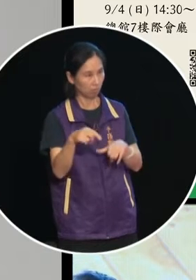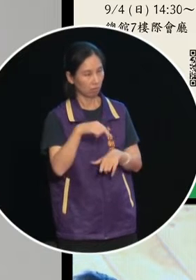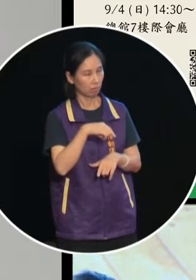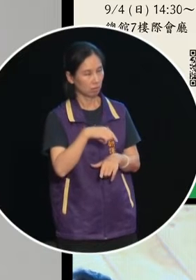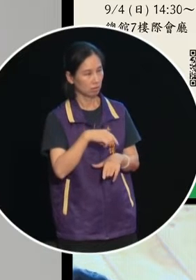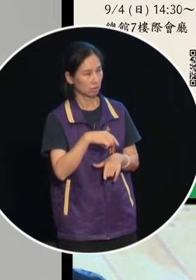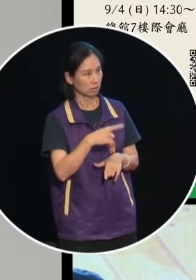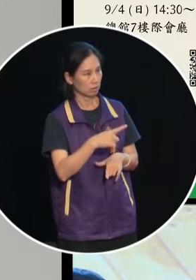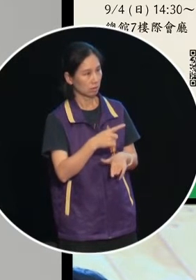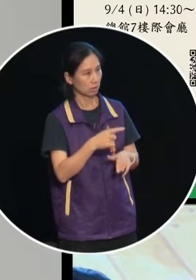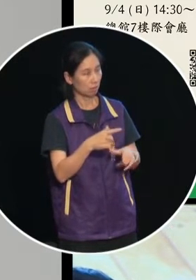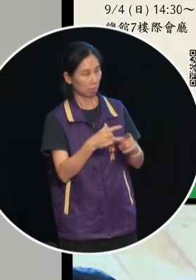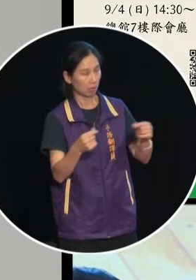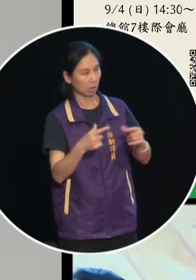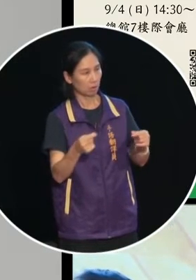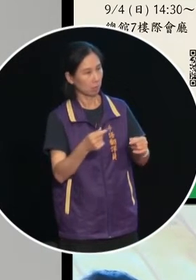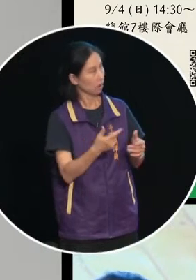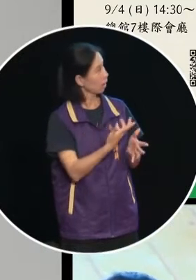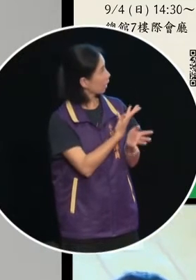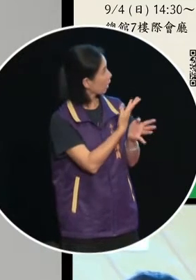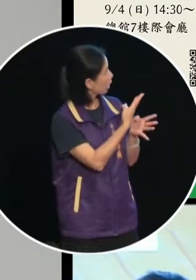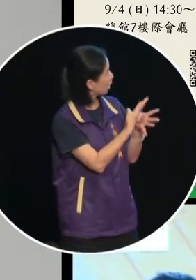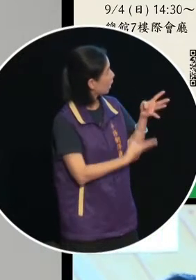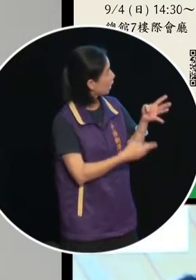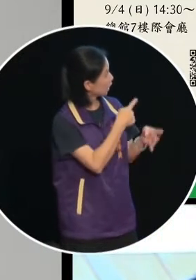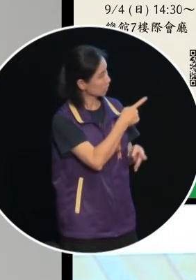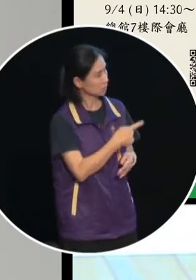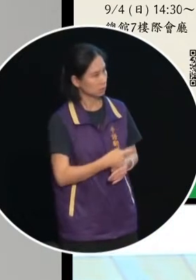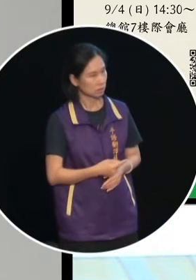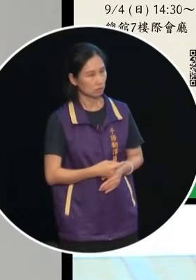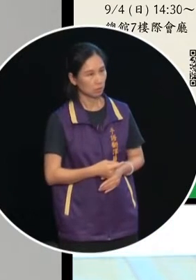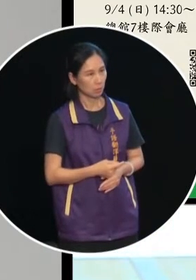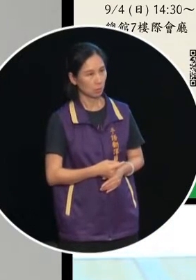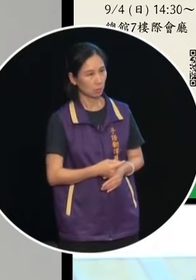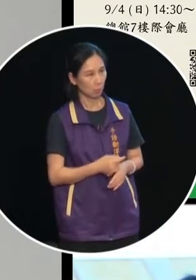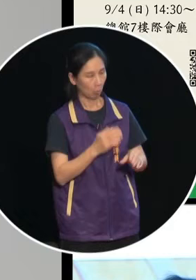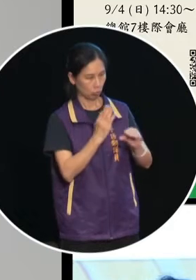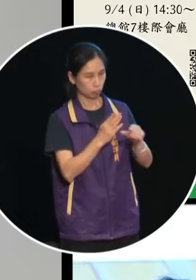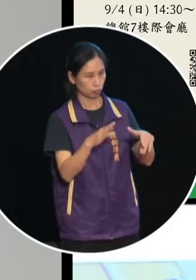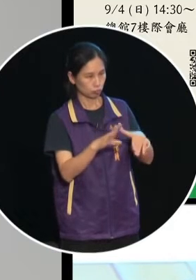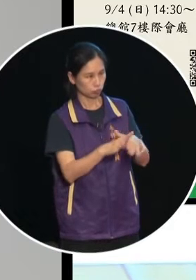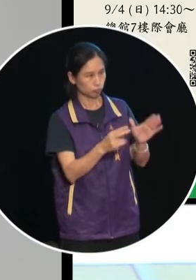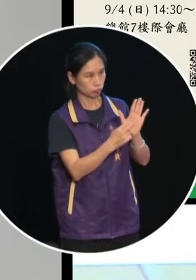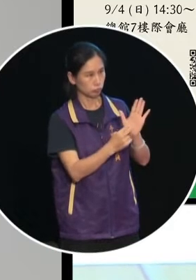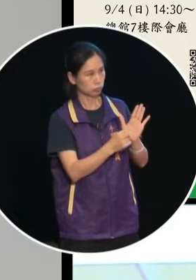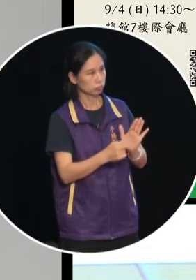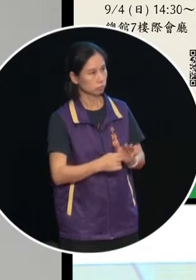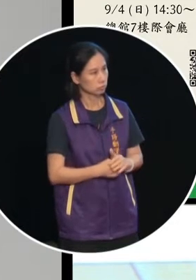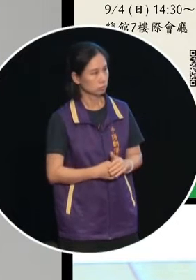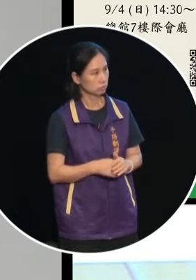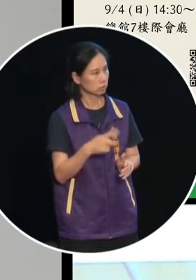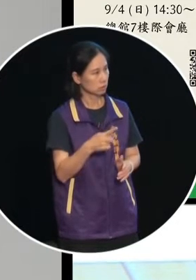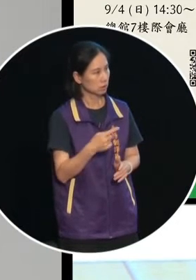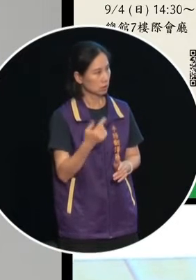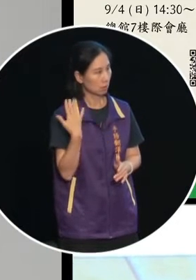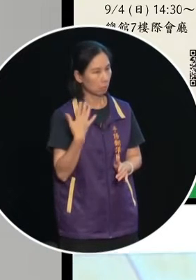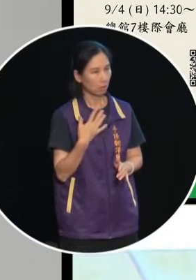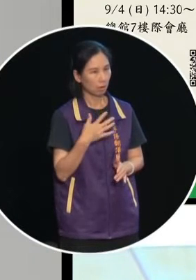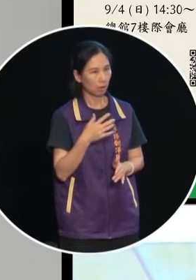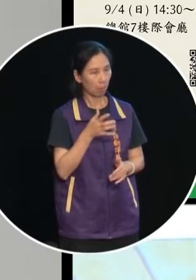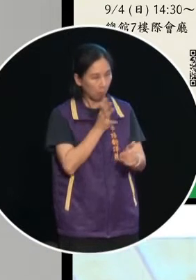个表格，我跟各就可以用就中文介绍。去年台湾政府在日本做的民意调